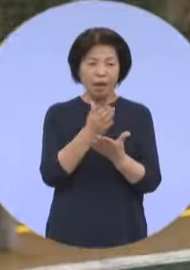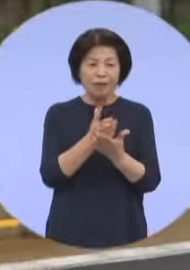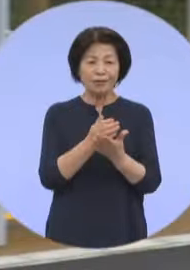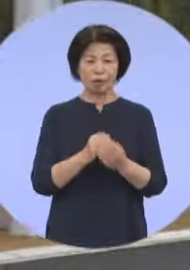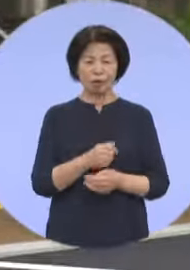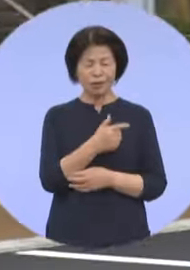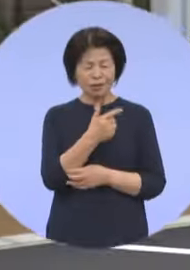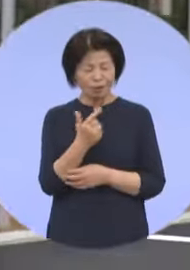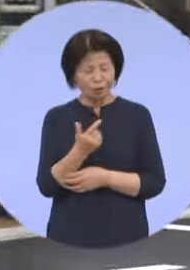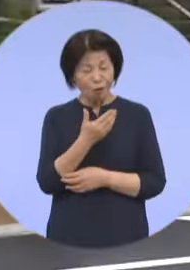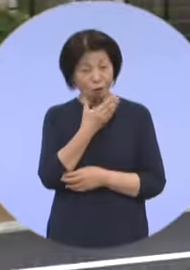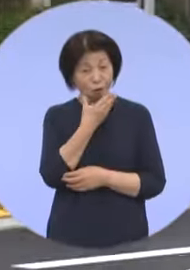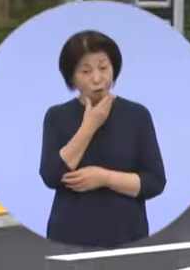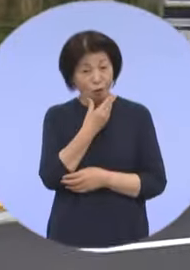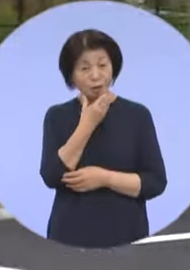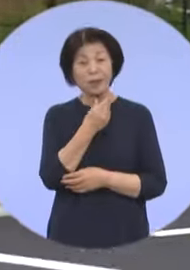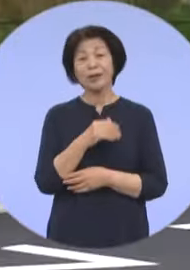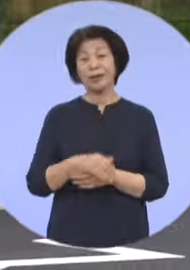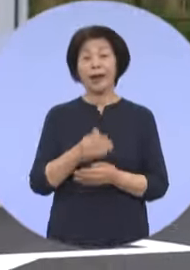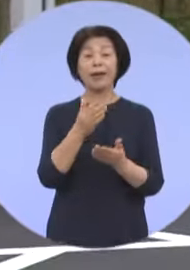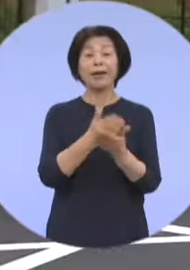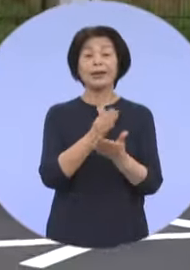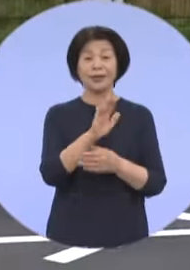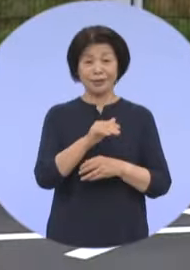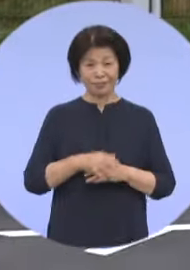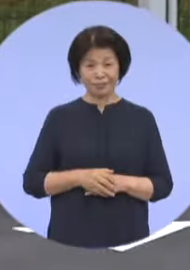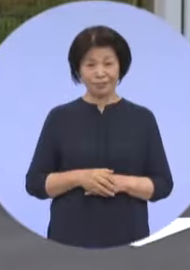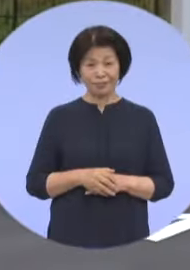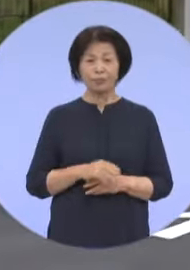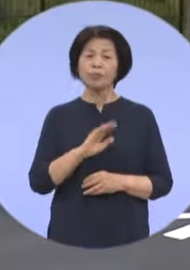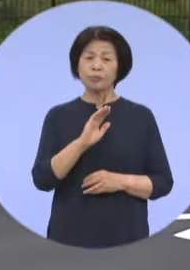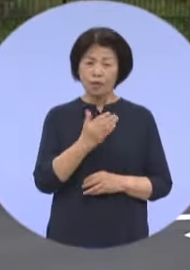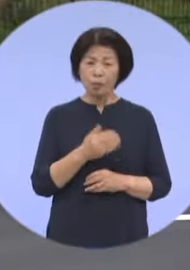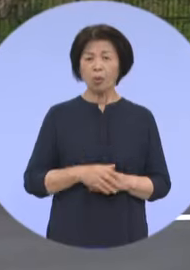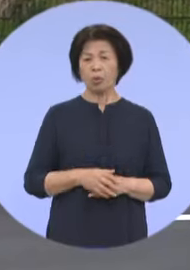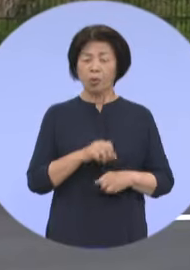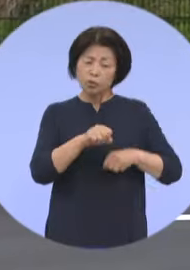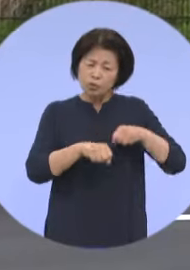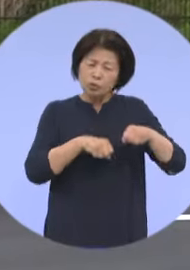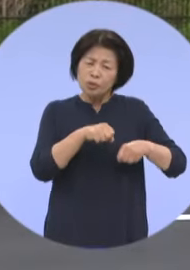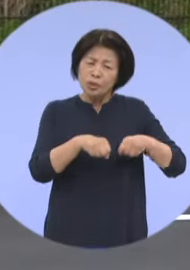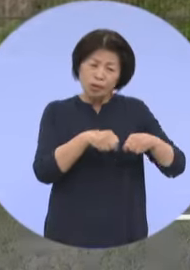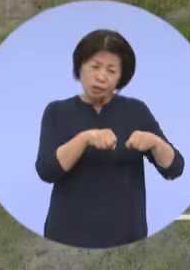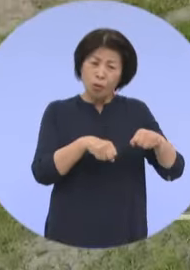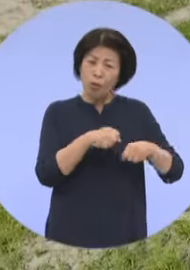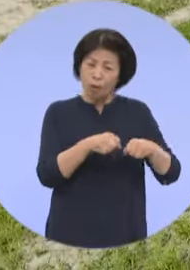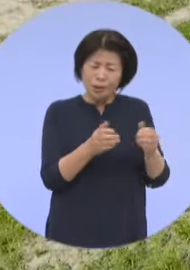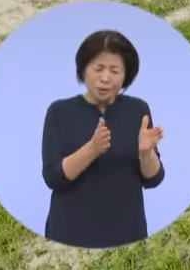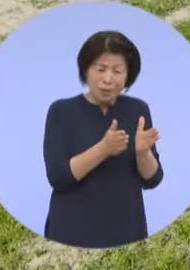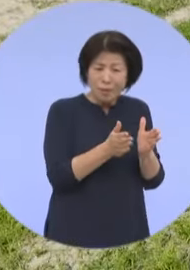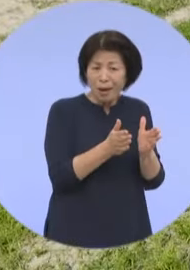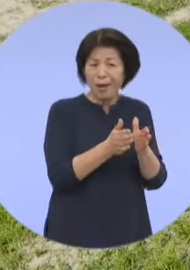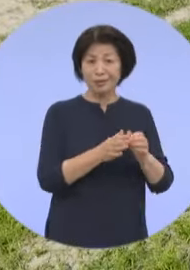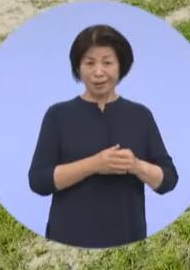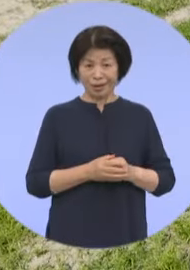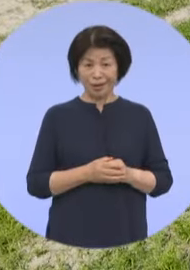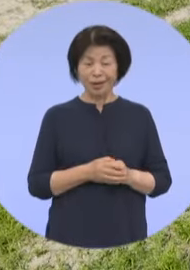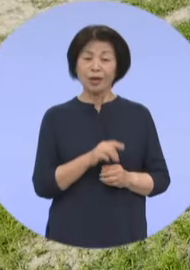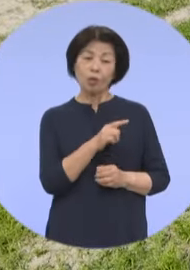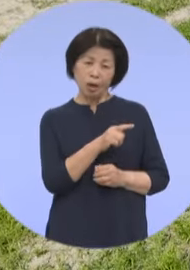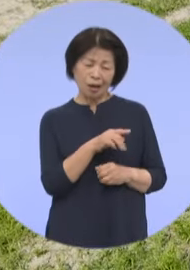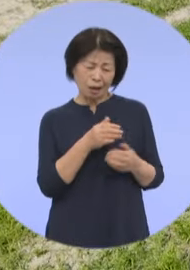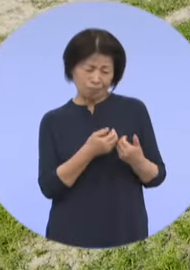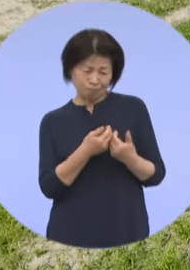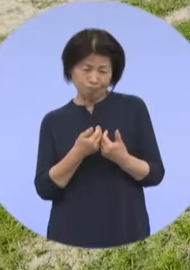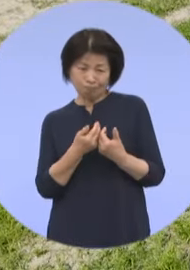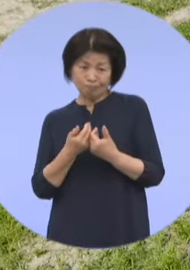便利な駅なんですけれども、実はその駐輪場がこう狭くて、混雑